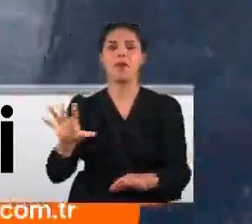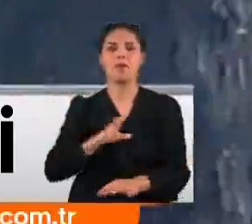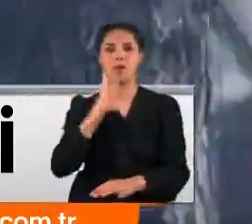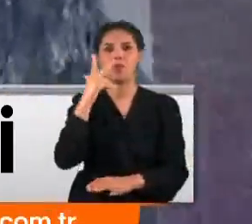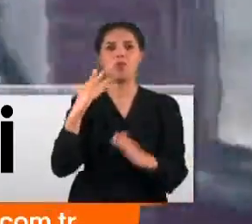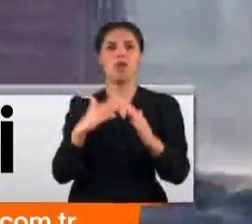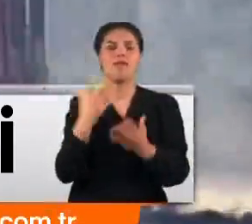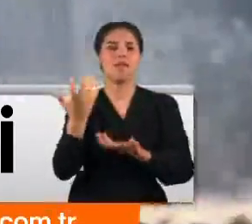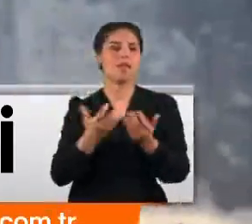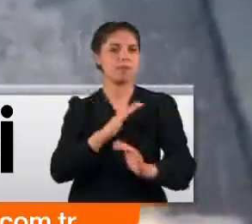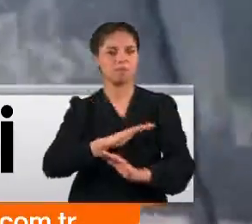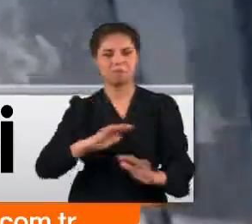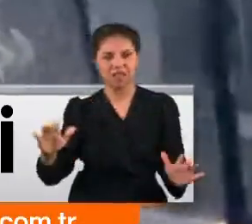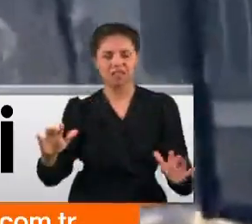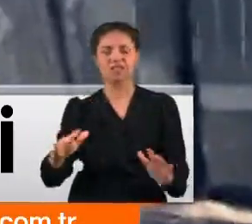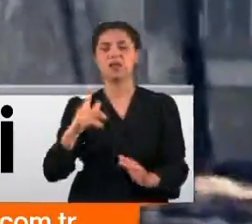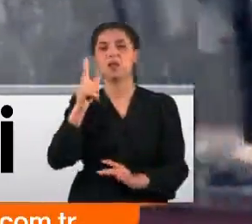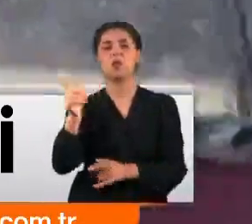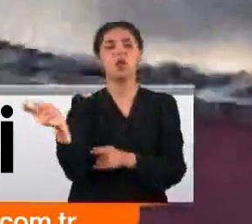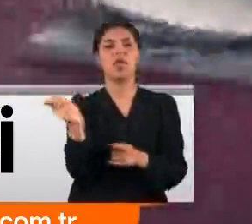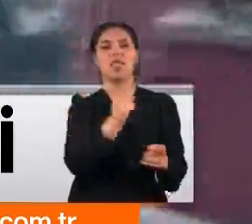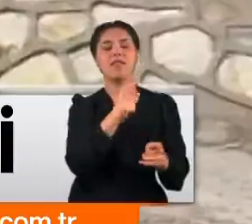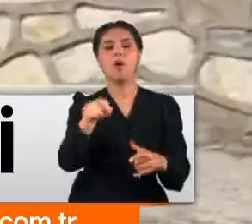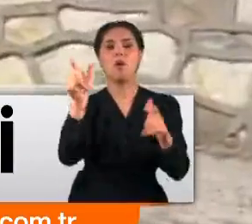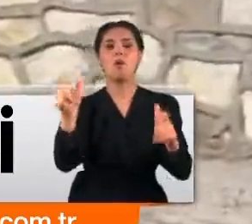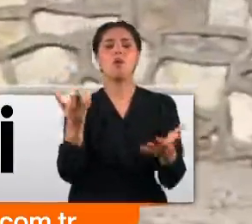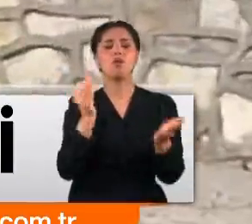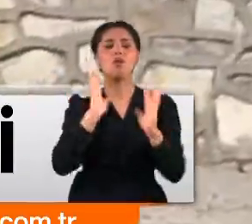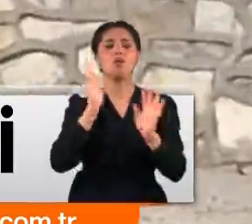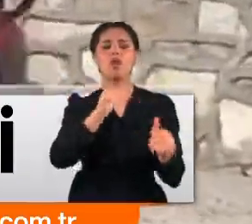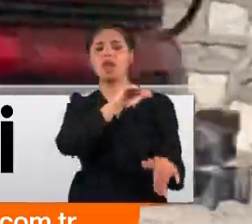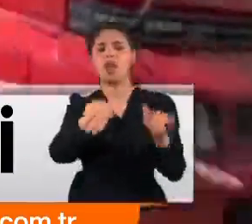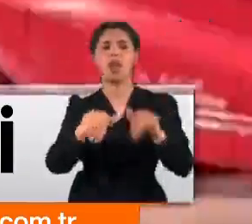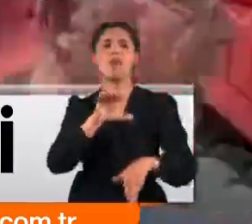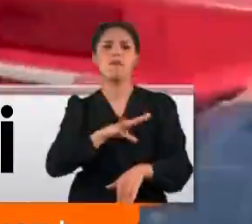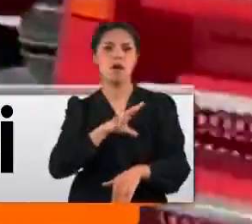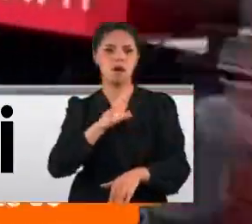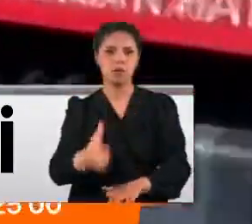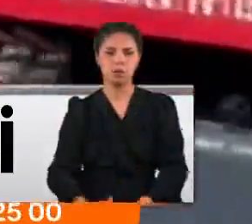ev küle döndü, bölgeye çok sayıda itfaiye sevk edildi.